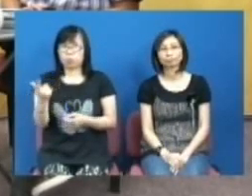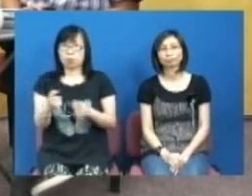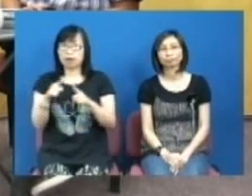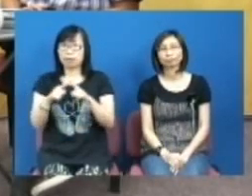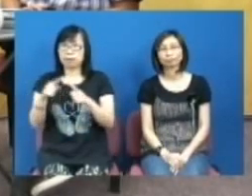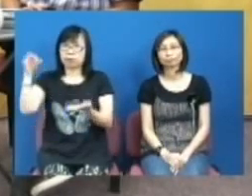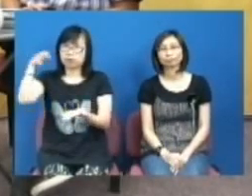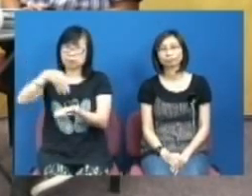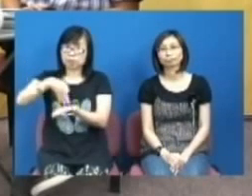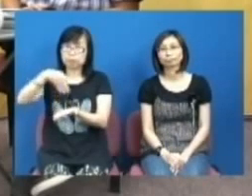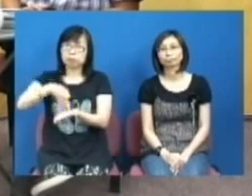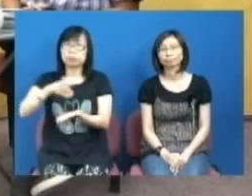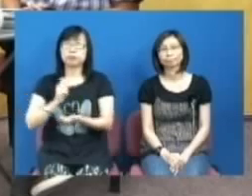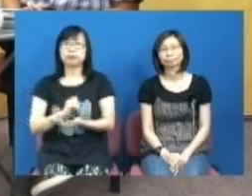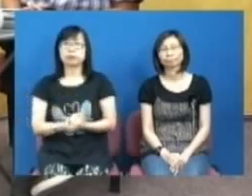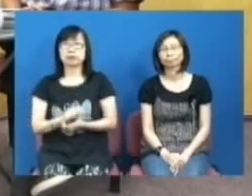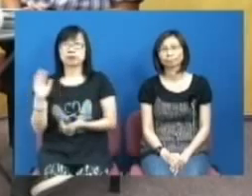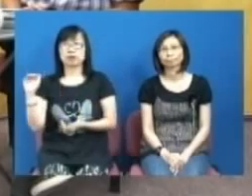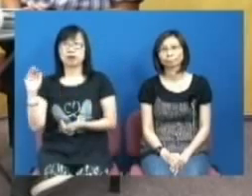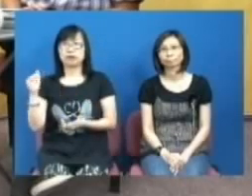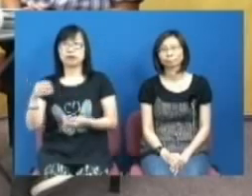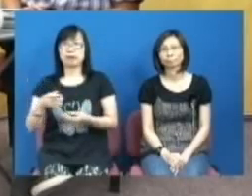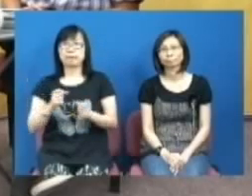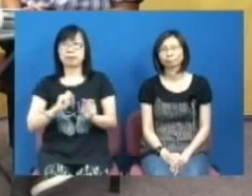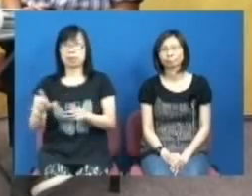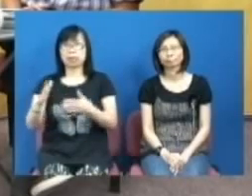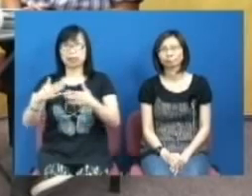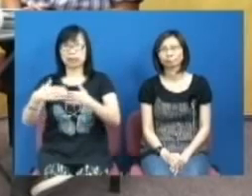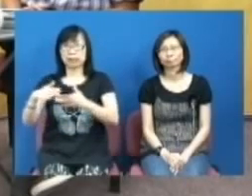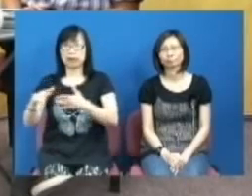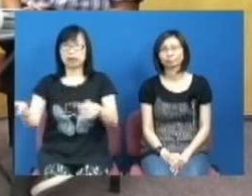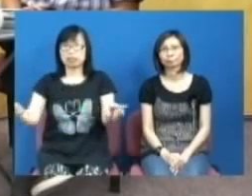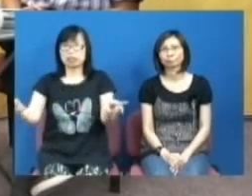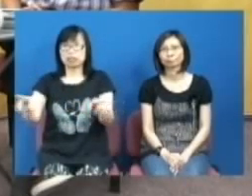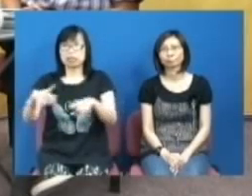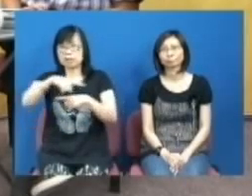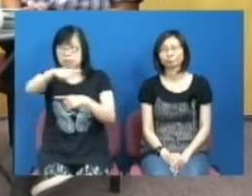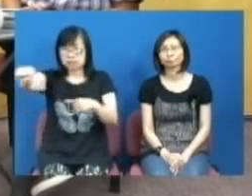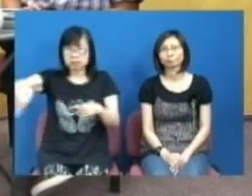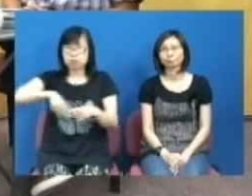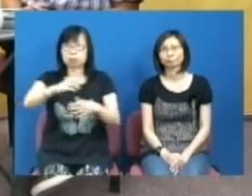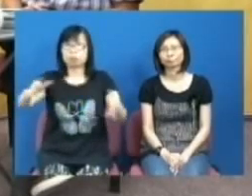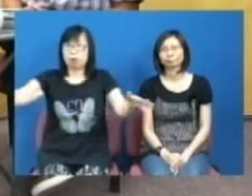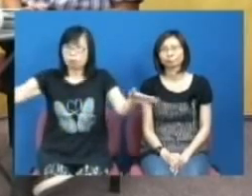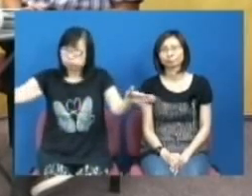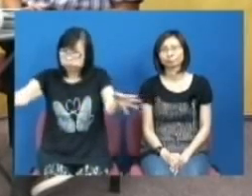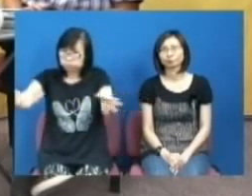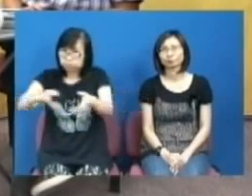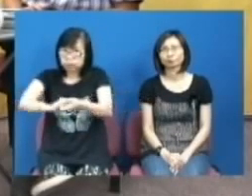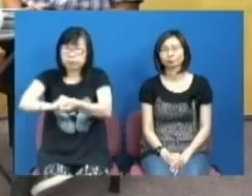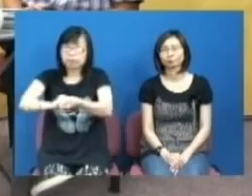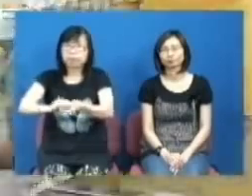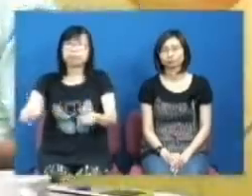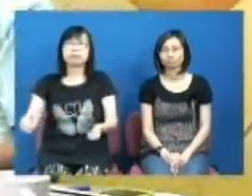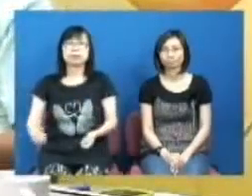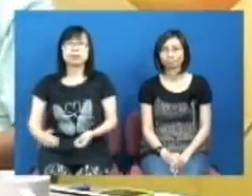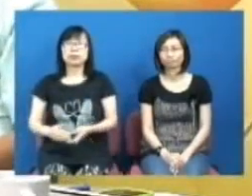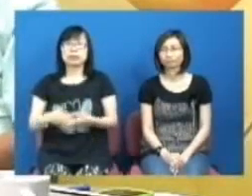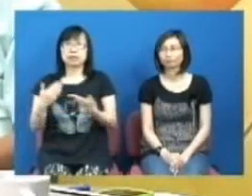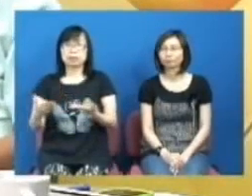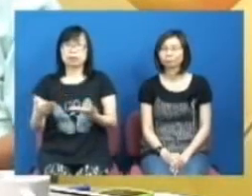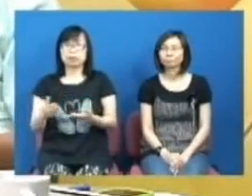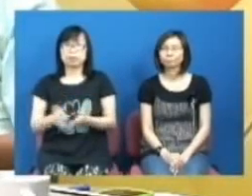個可以跟其他的市場融合的市場出現的嘛。那這個就是所謂